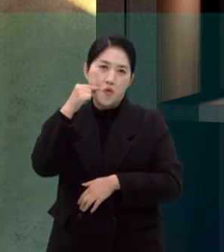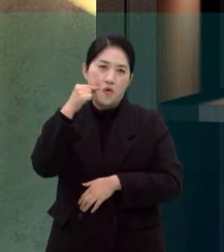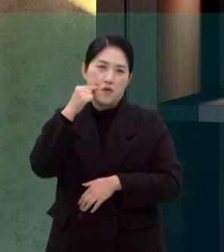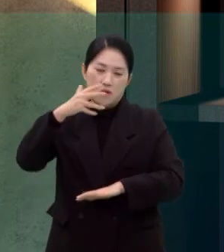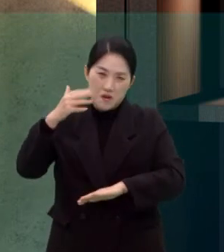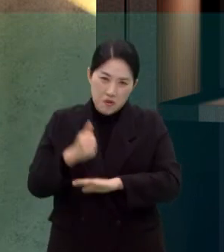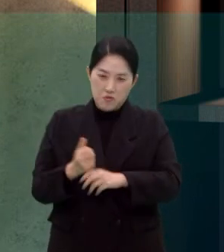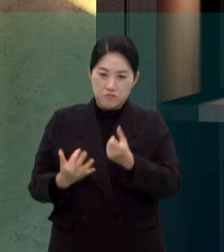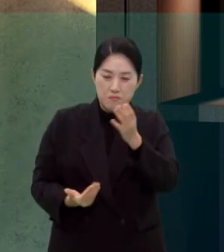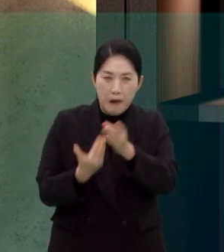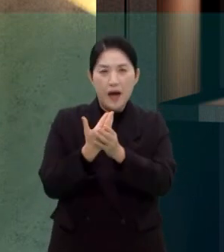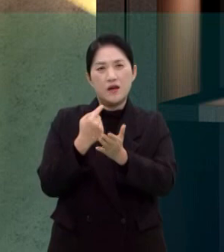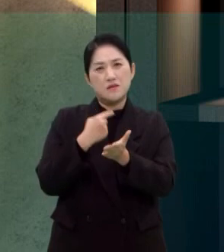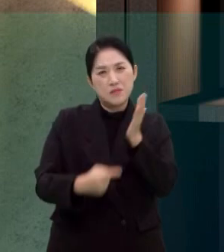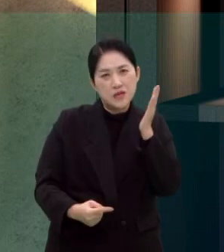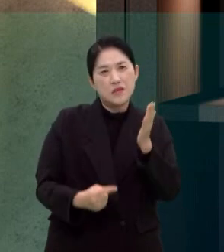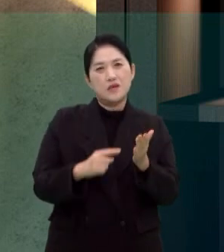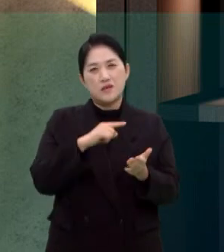막지 못했습니다.